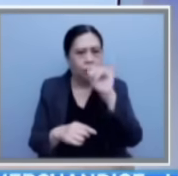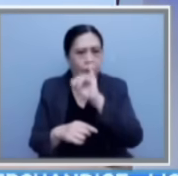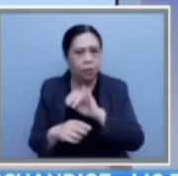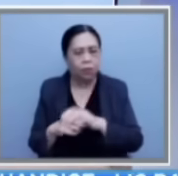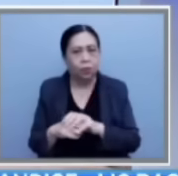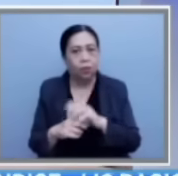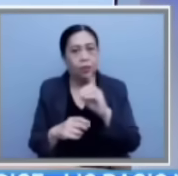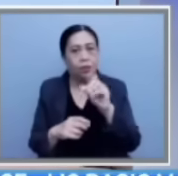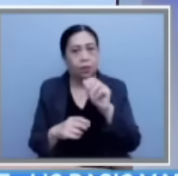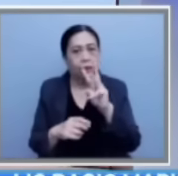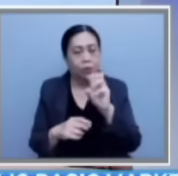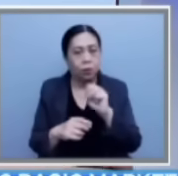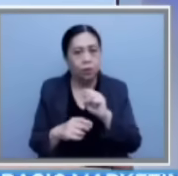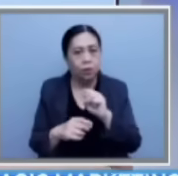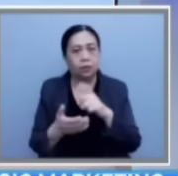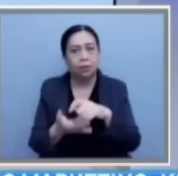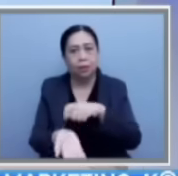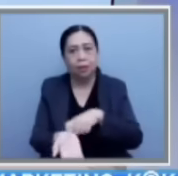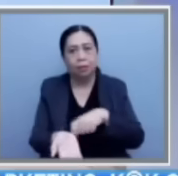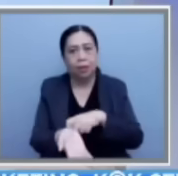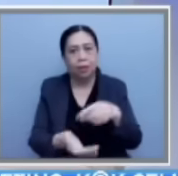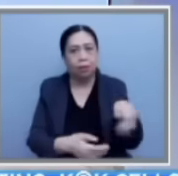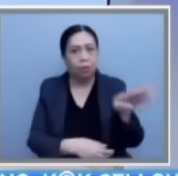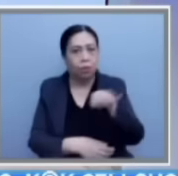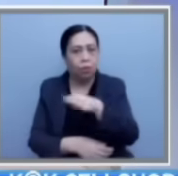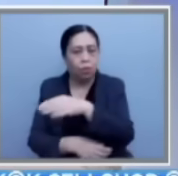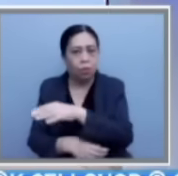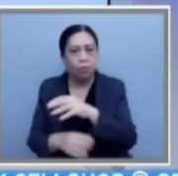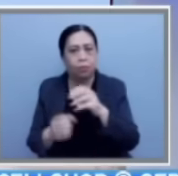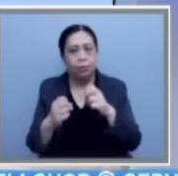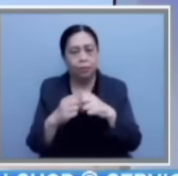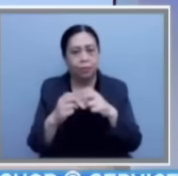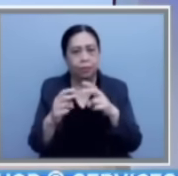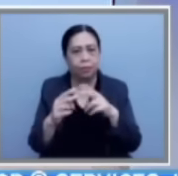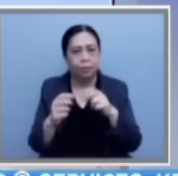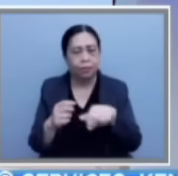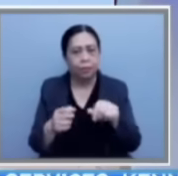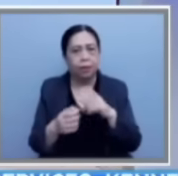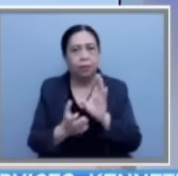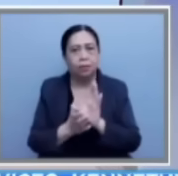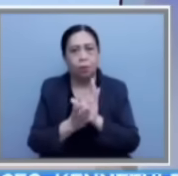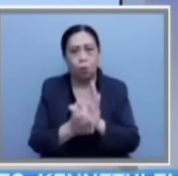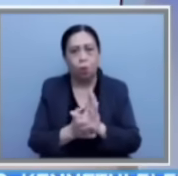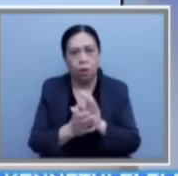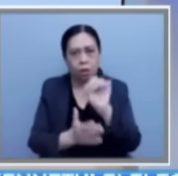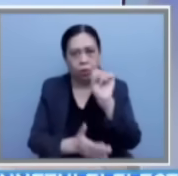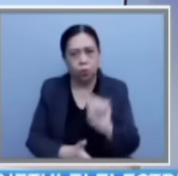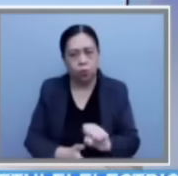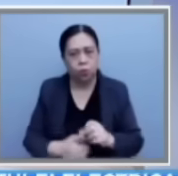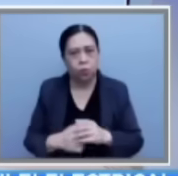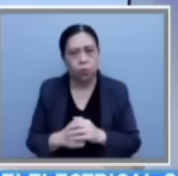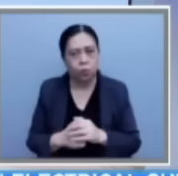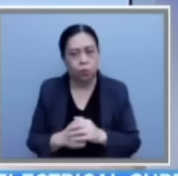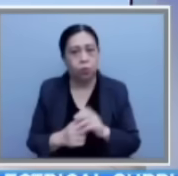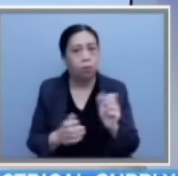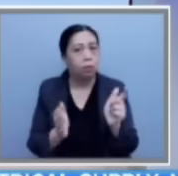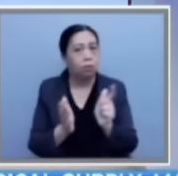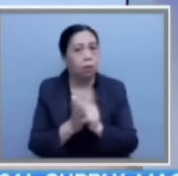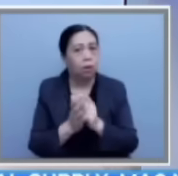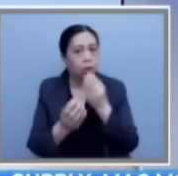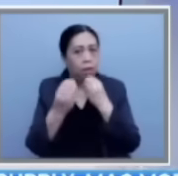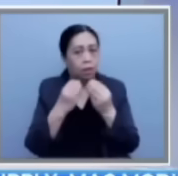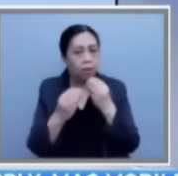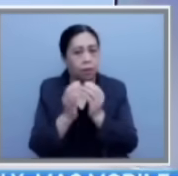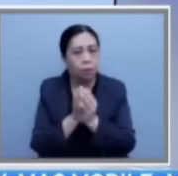Tagbilaran din sa bohol at maging sa dumanquillas bay sa Zamboanga del Sur dahil po diyan Bawal munang kainin ang mga